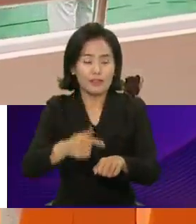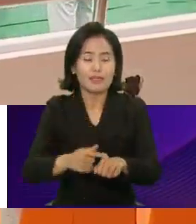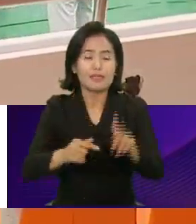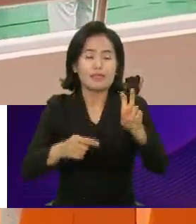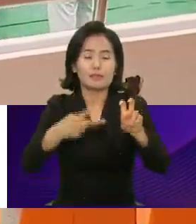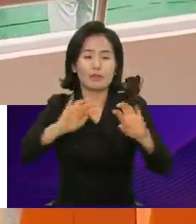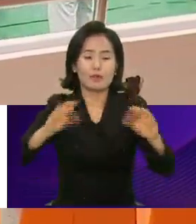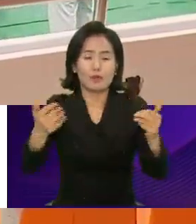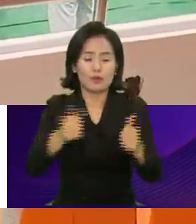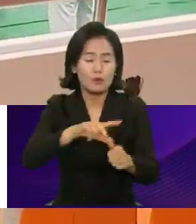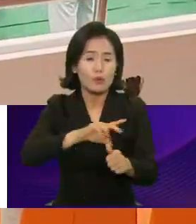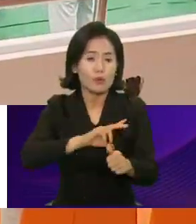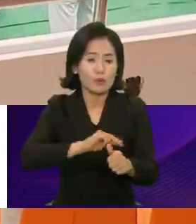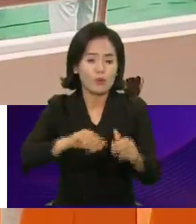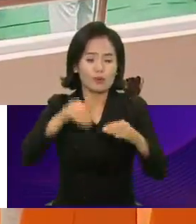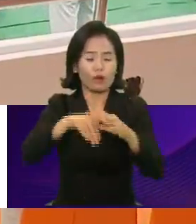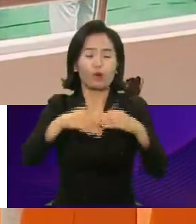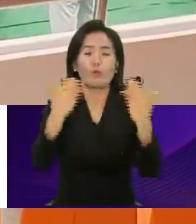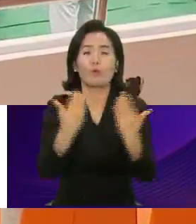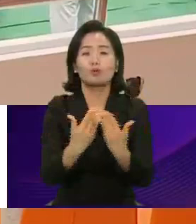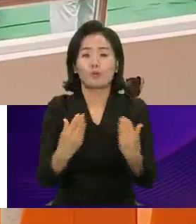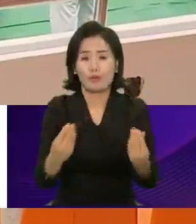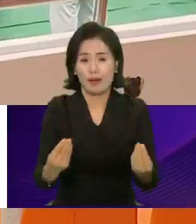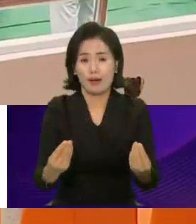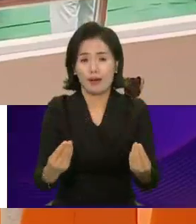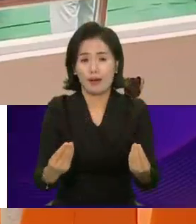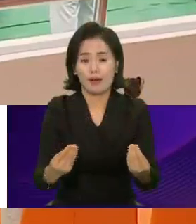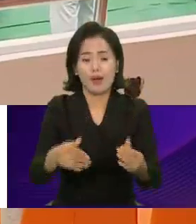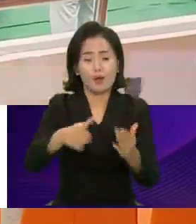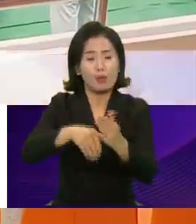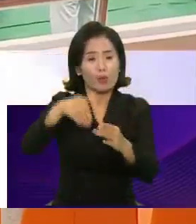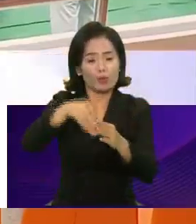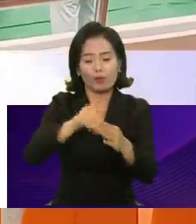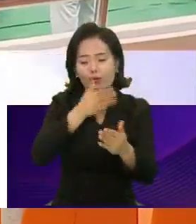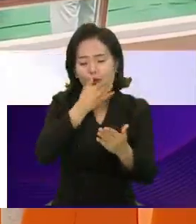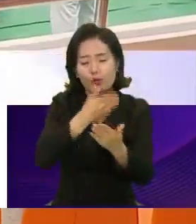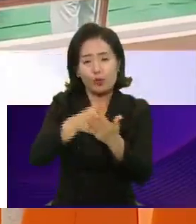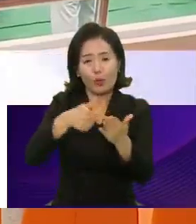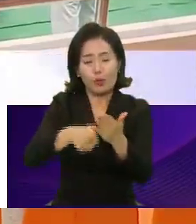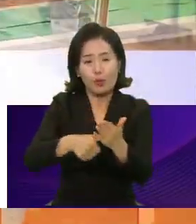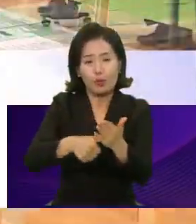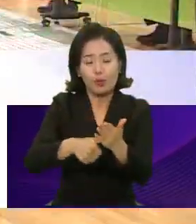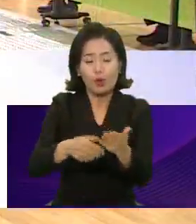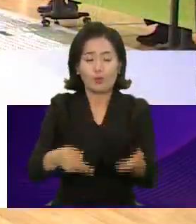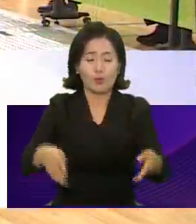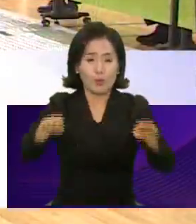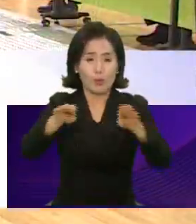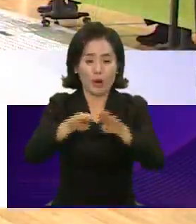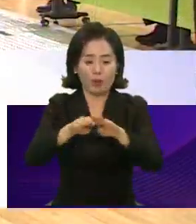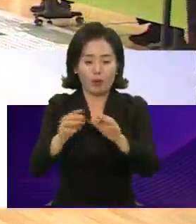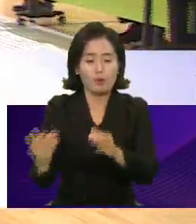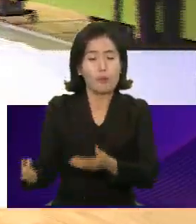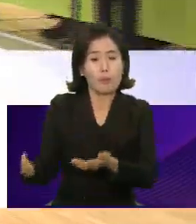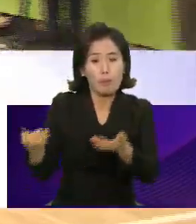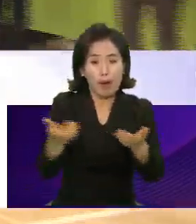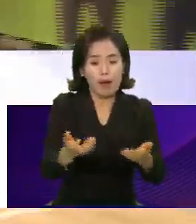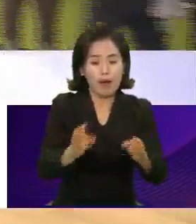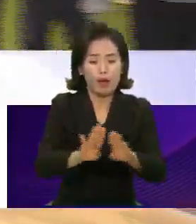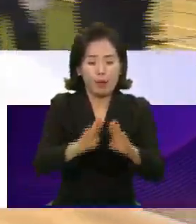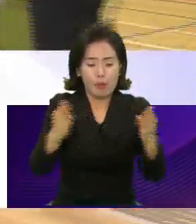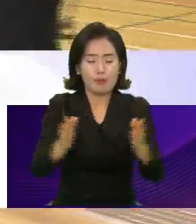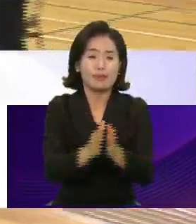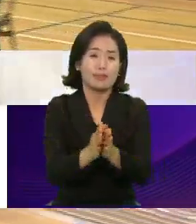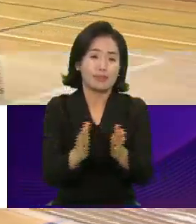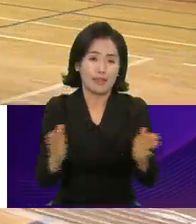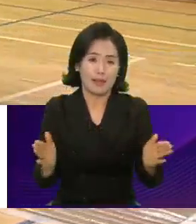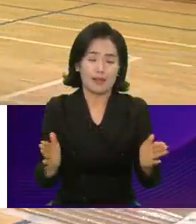제22대 국회의원 선거 투표는 모두 마무리됐습니다. 유권자들의 소중한 한 표를 담은 투표함이 개표소에 도착해 개표 작업이